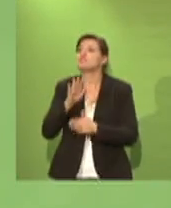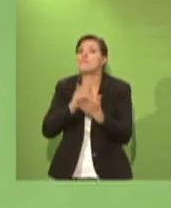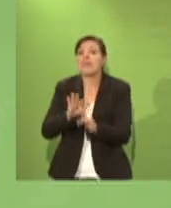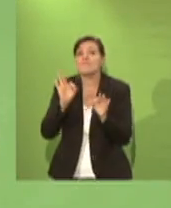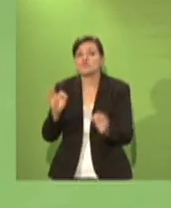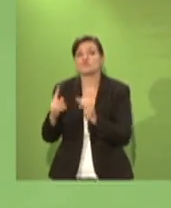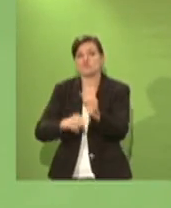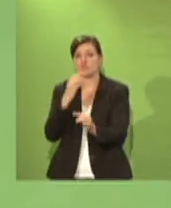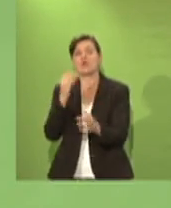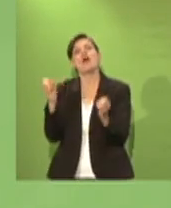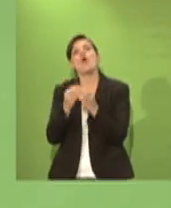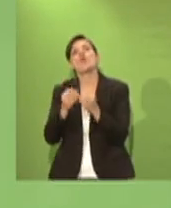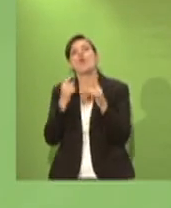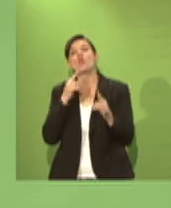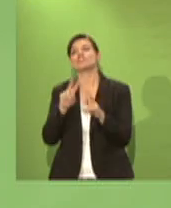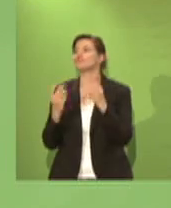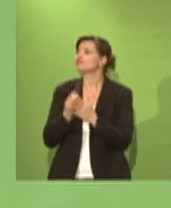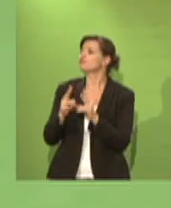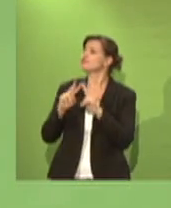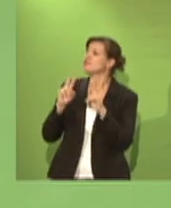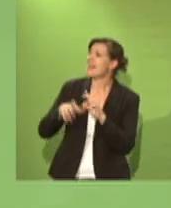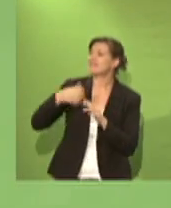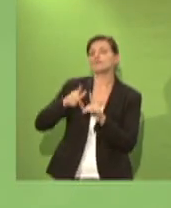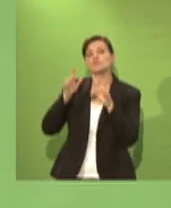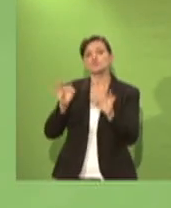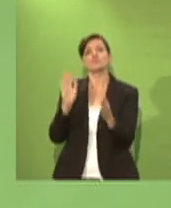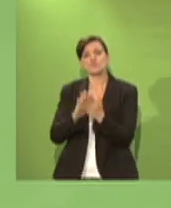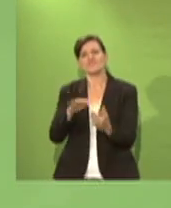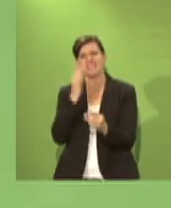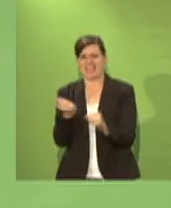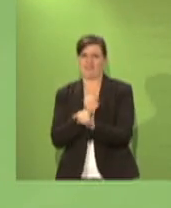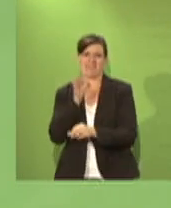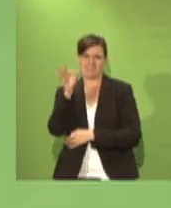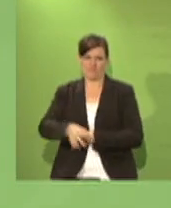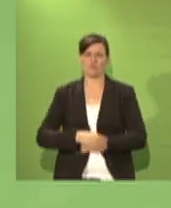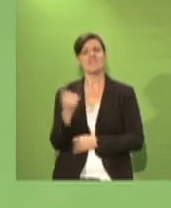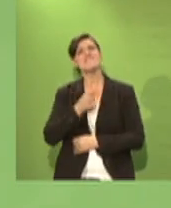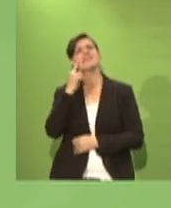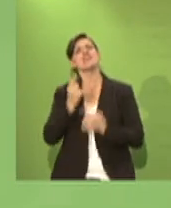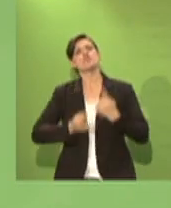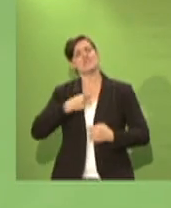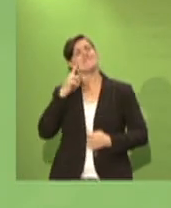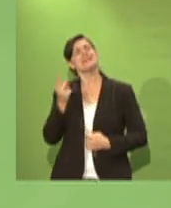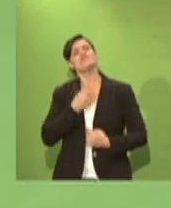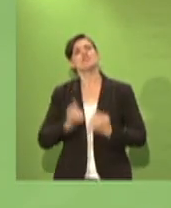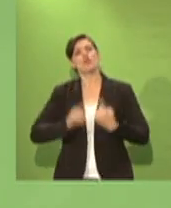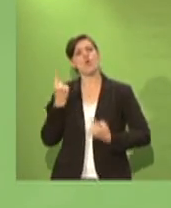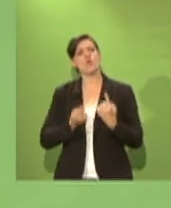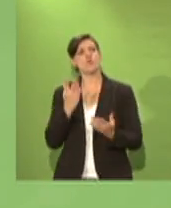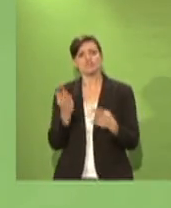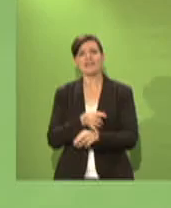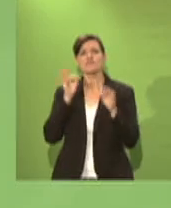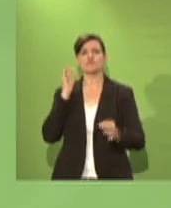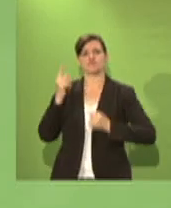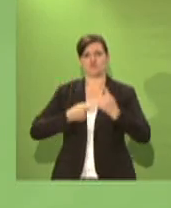ökologisch vertretbare Landwirtschaft haben wollen. Ich bin überzeugt davon, dass wir Grüne die richtigen Antworten geben können auf alle